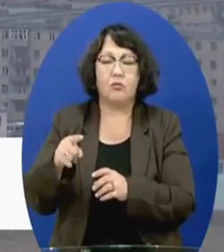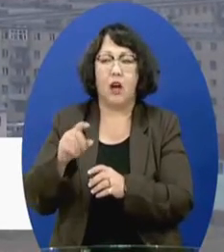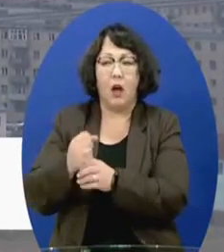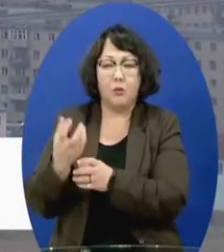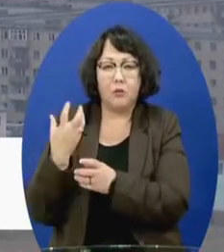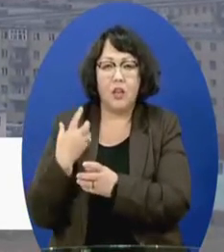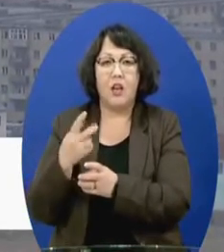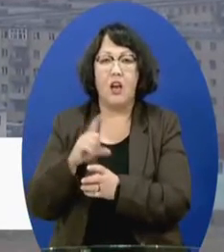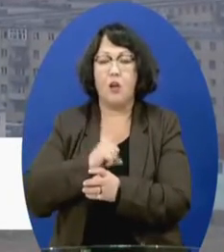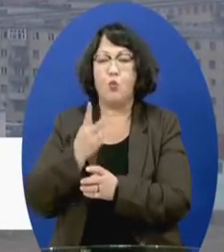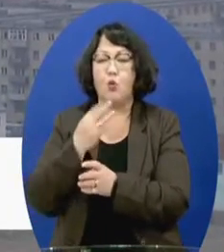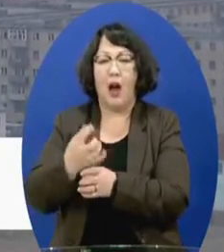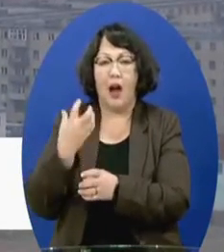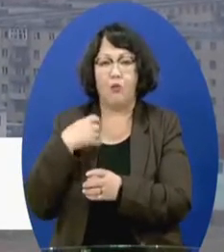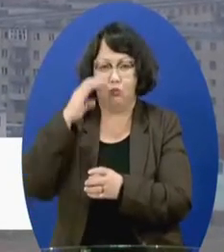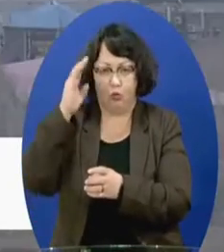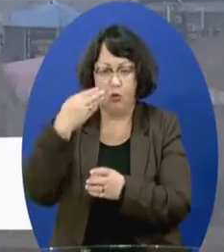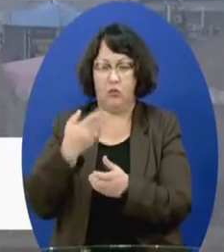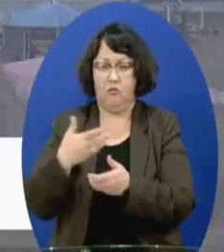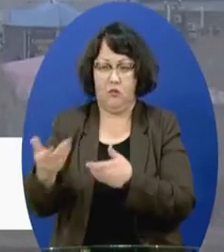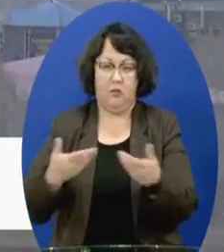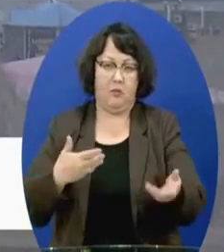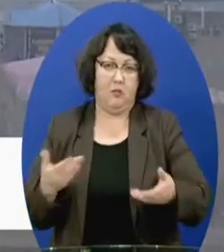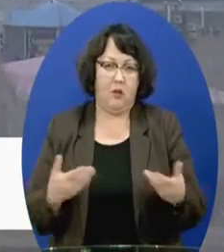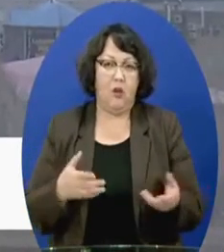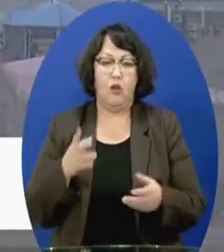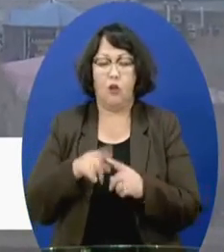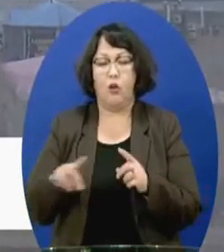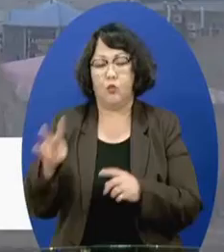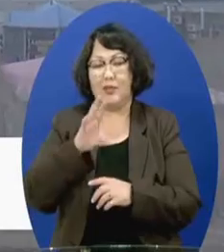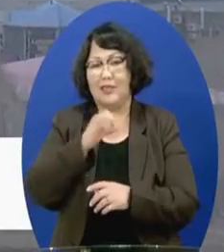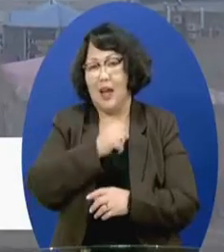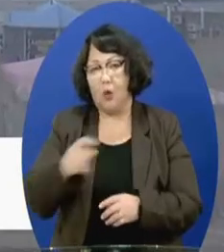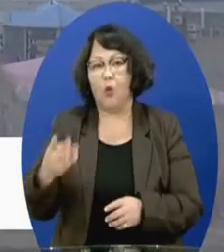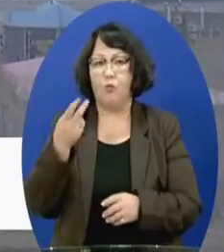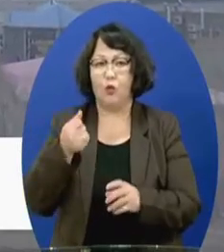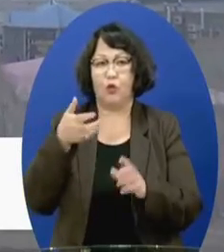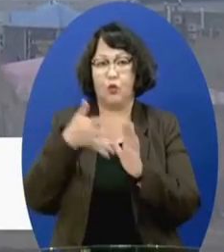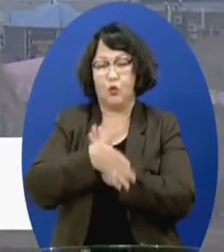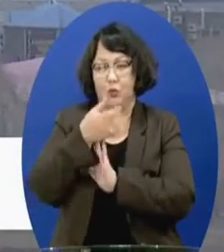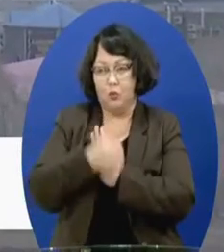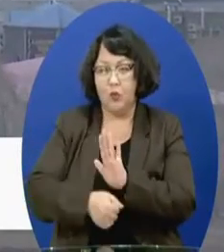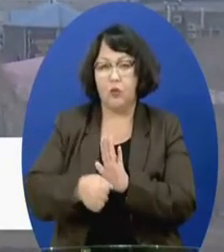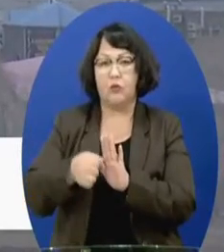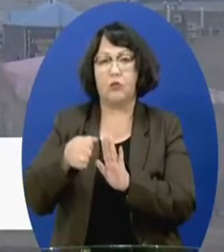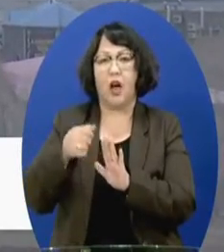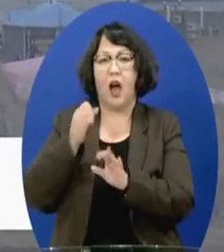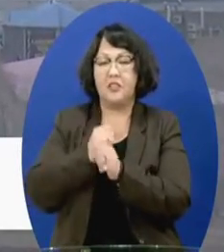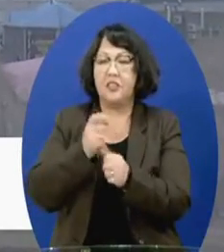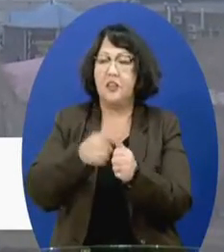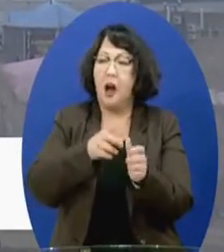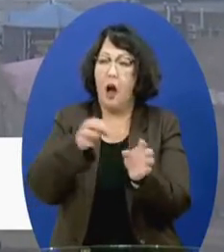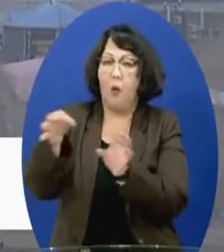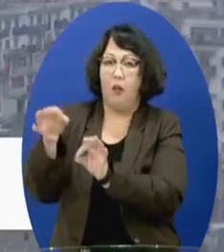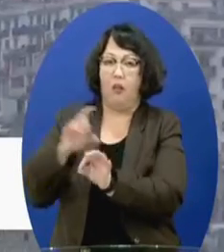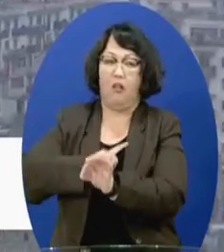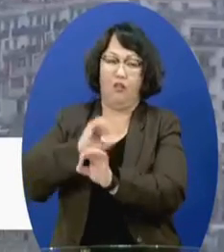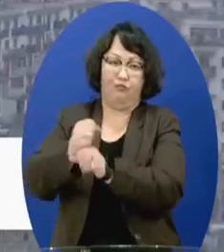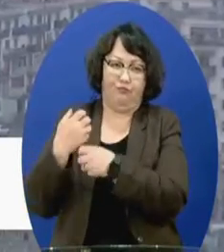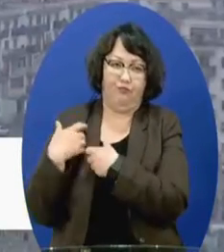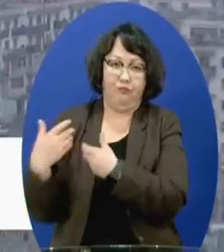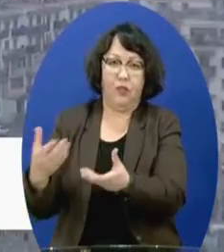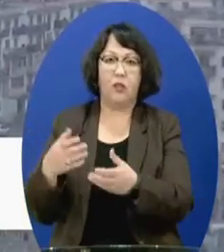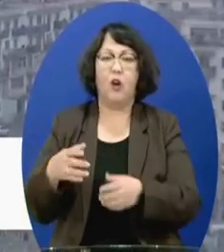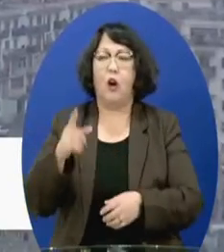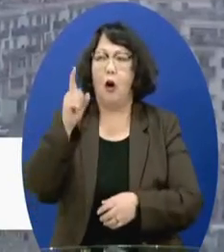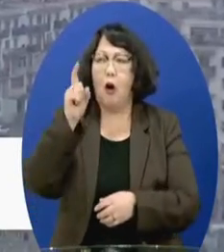эрхийг тодорхой болгосон. Хоёрдугаарт орон нутагт санхүү төсөв боловсруучны эрх мэдлийг өгч байна. Сум сургуулийн хан дээврийг засварлахдаа заавал